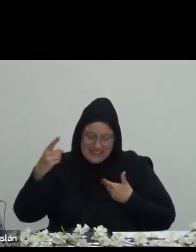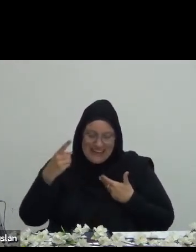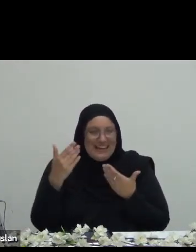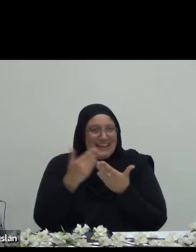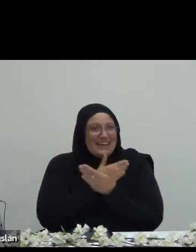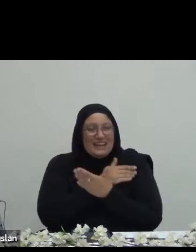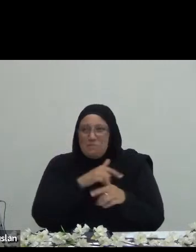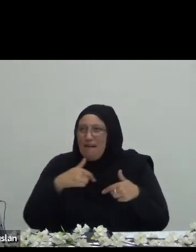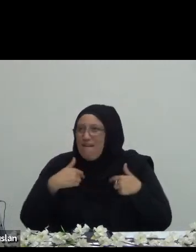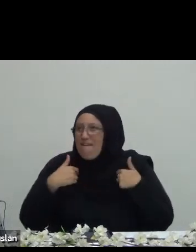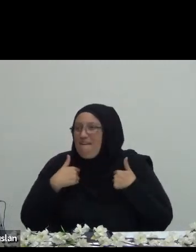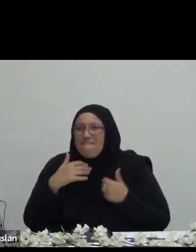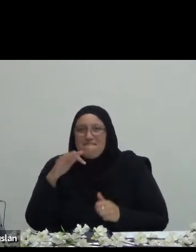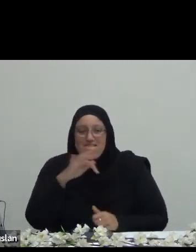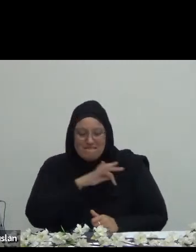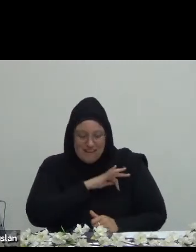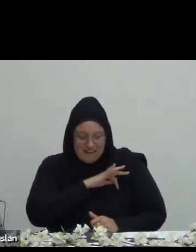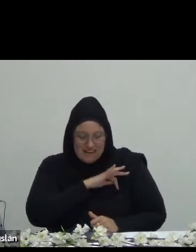الرحمن